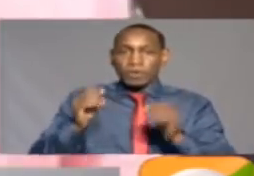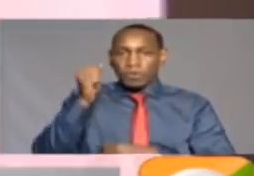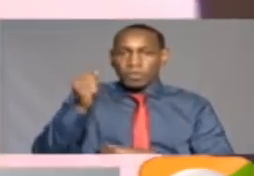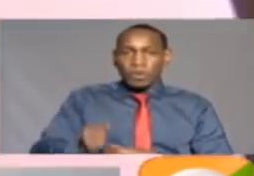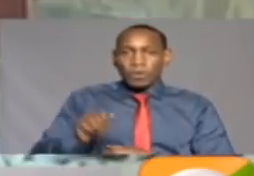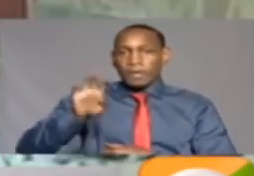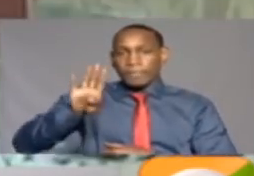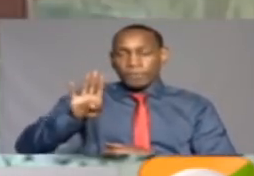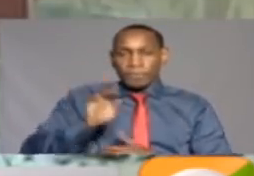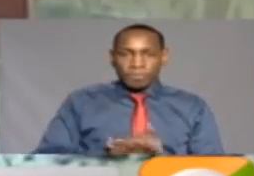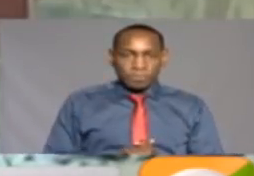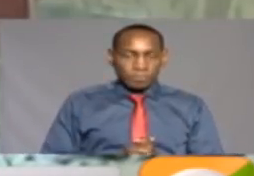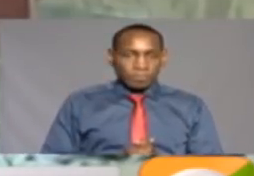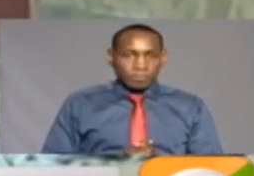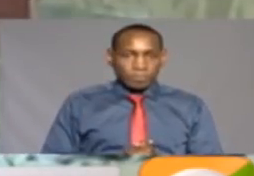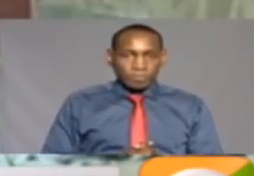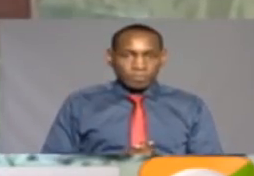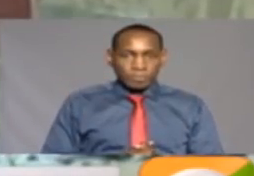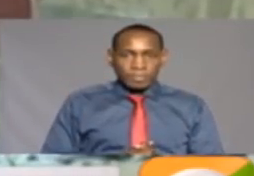miaka minne.